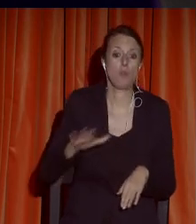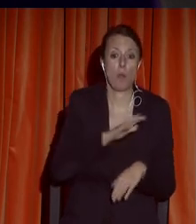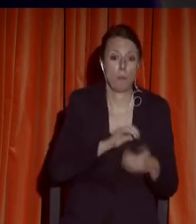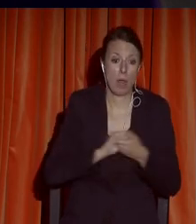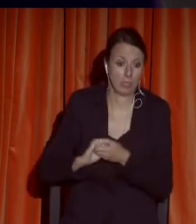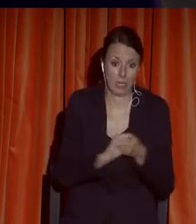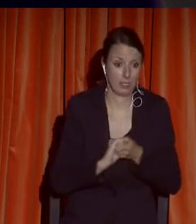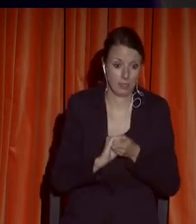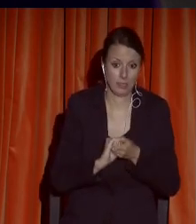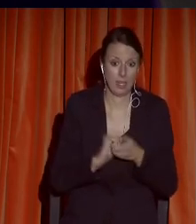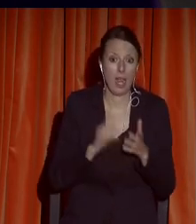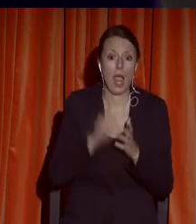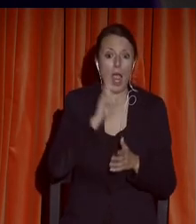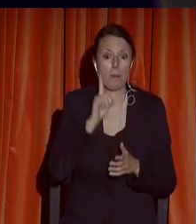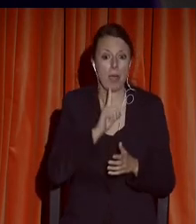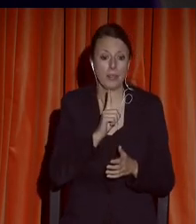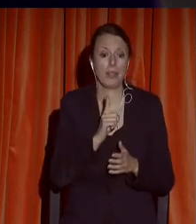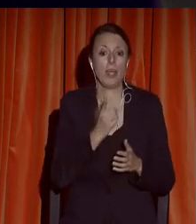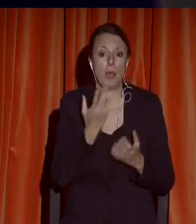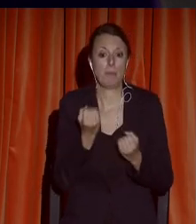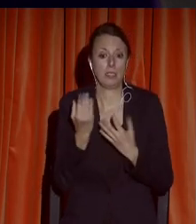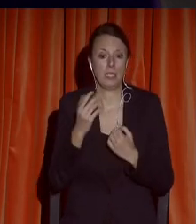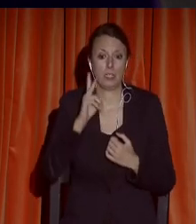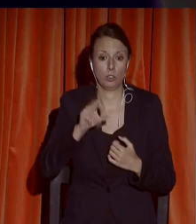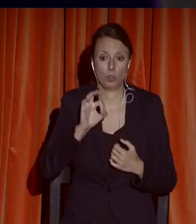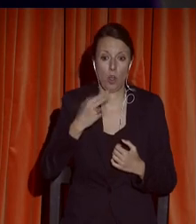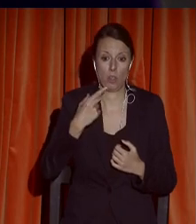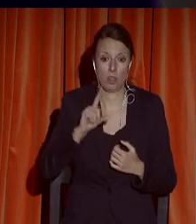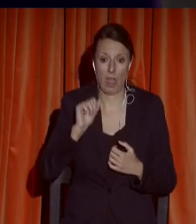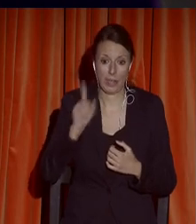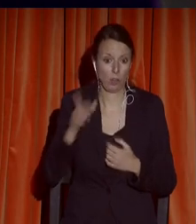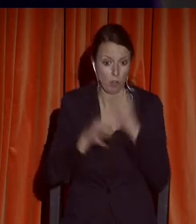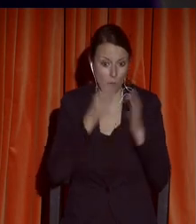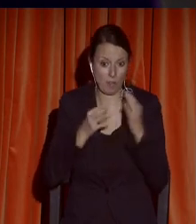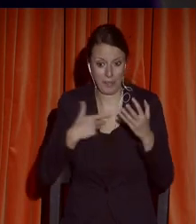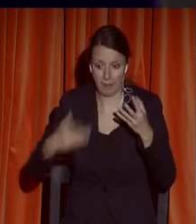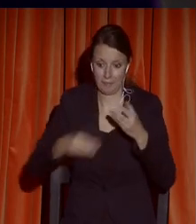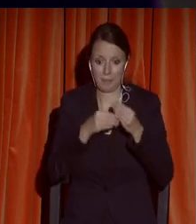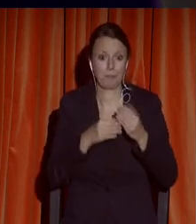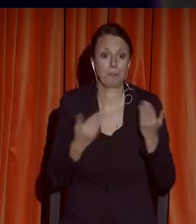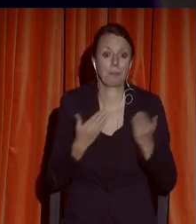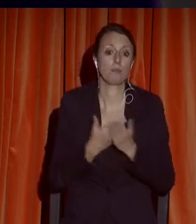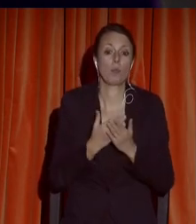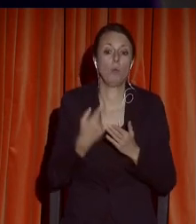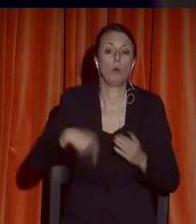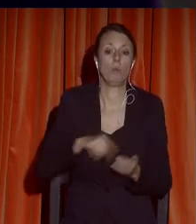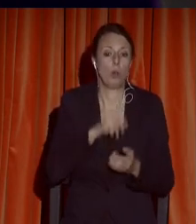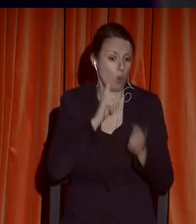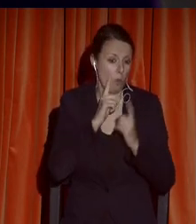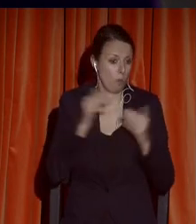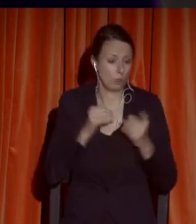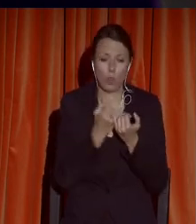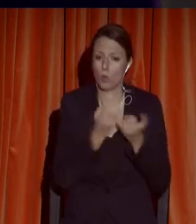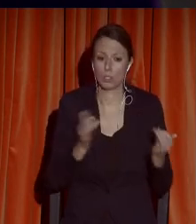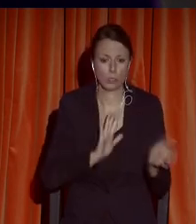czym mówił pan mecenas Ireneusz Kondak. Ponieważ możemy na różne sposoby rozmawiać o tym, jak